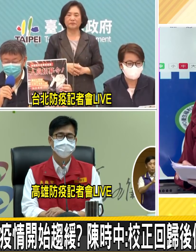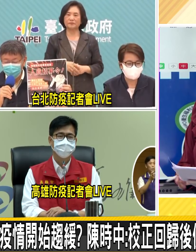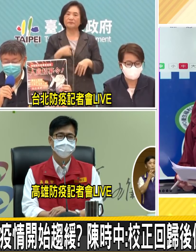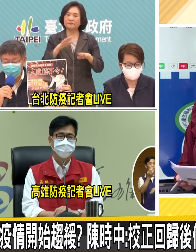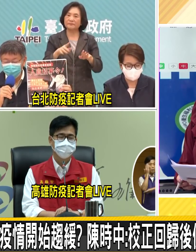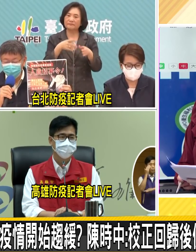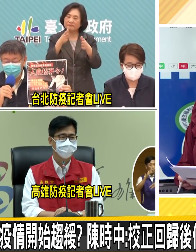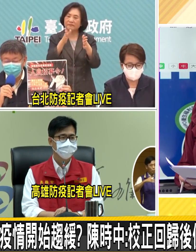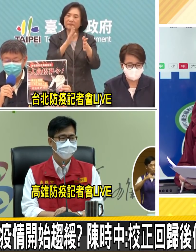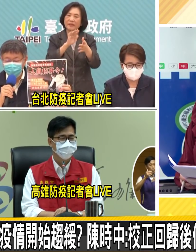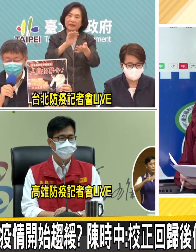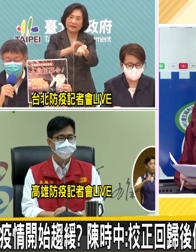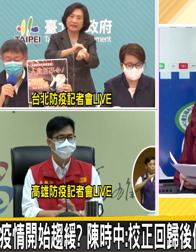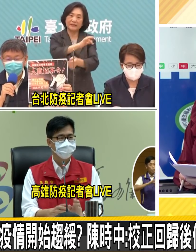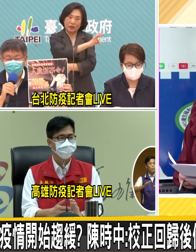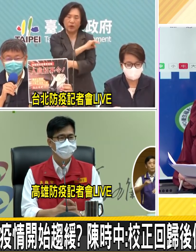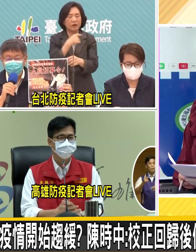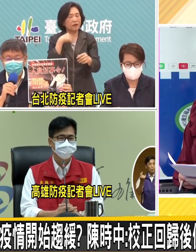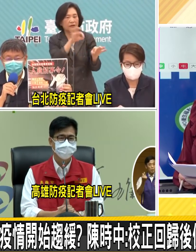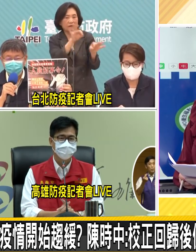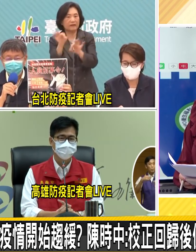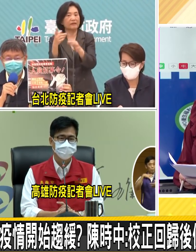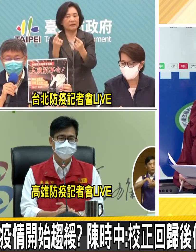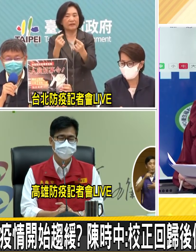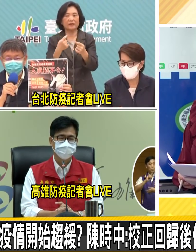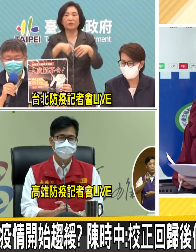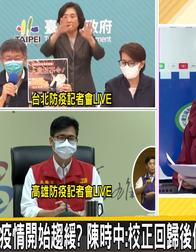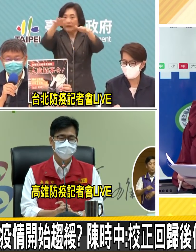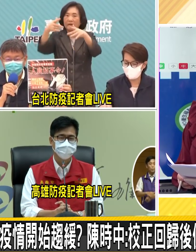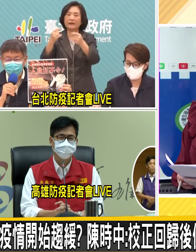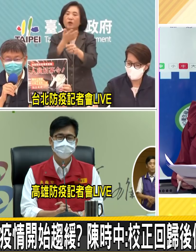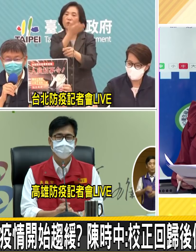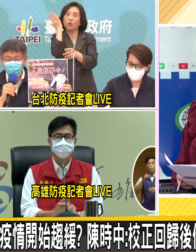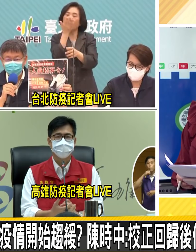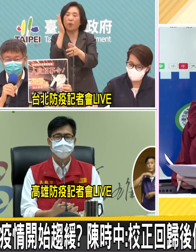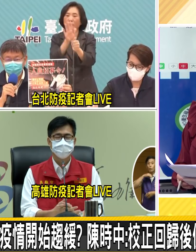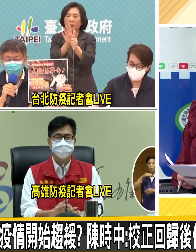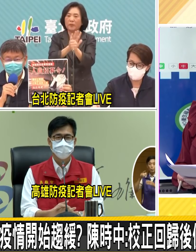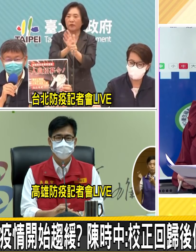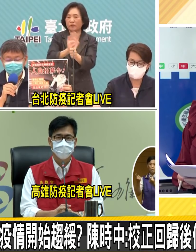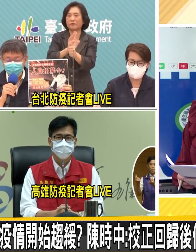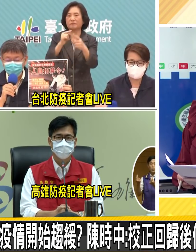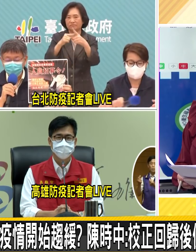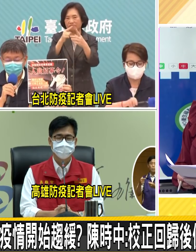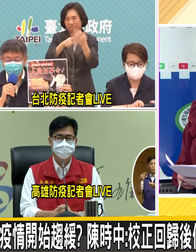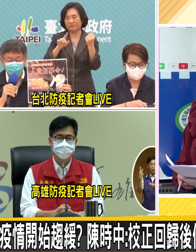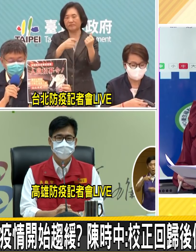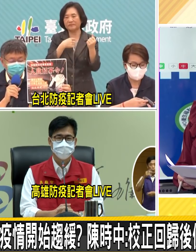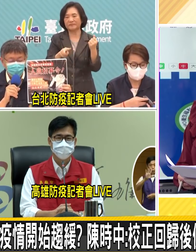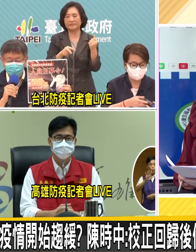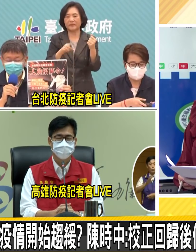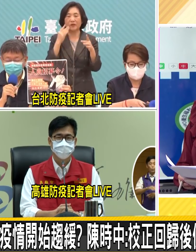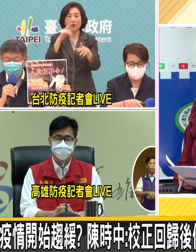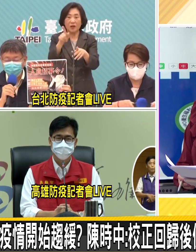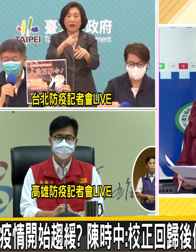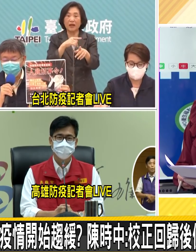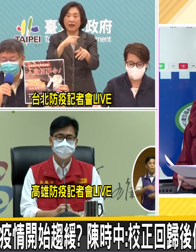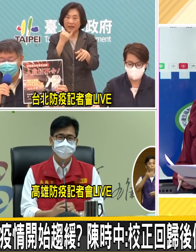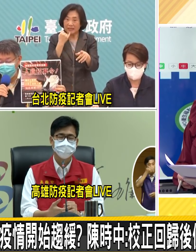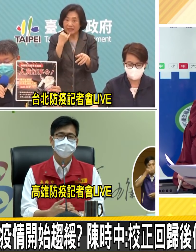为说所谓校正回归，大概就是回溯到一两天前，对不对？今天是5月24号，回溯到最早的一天叫